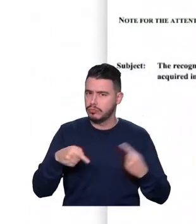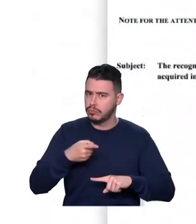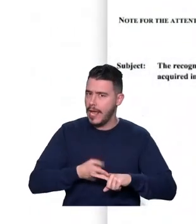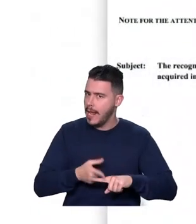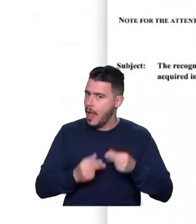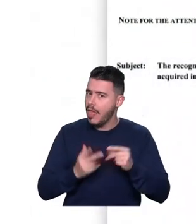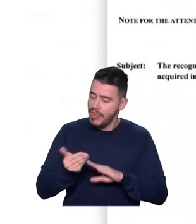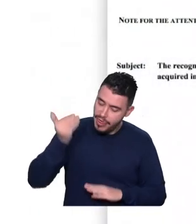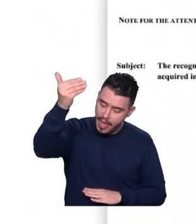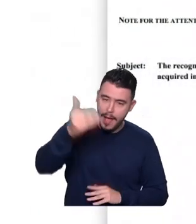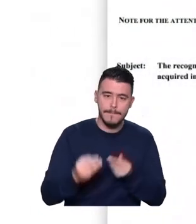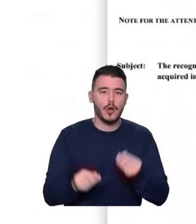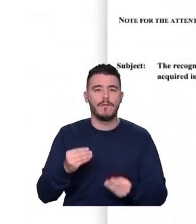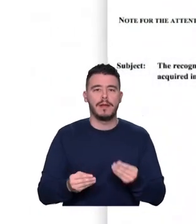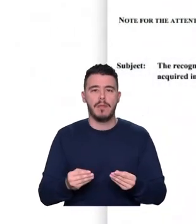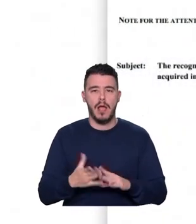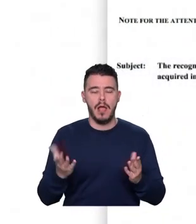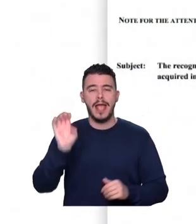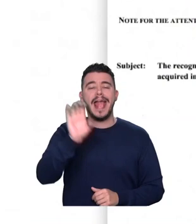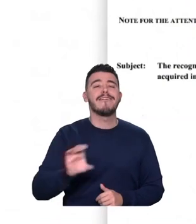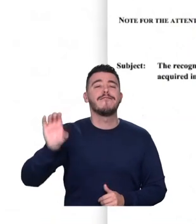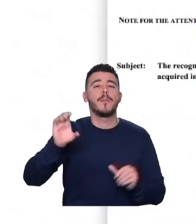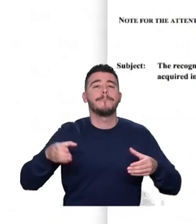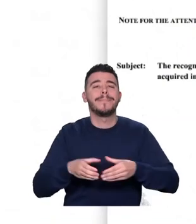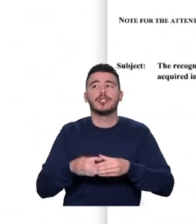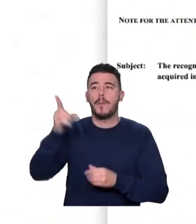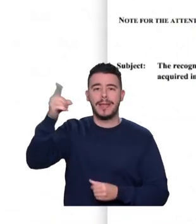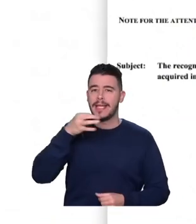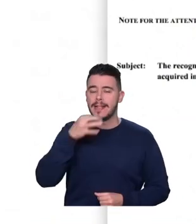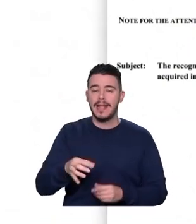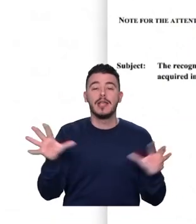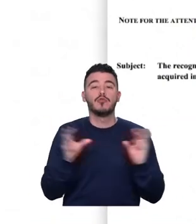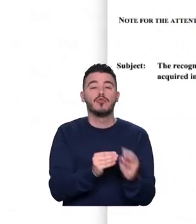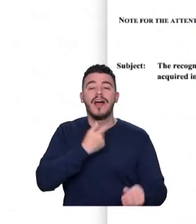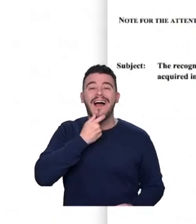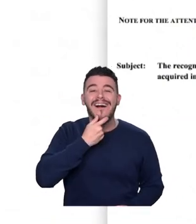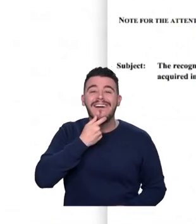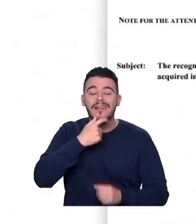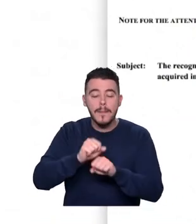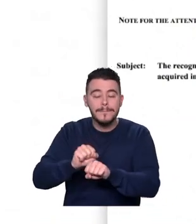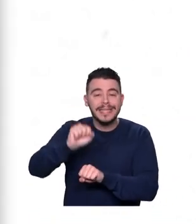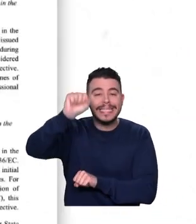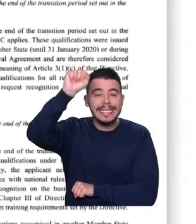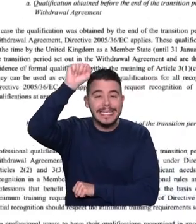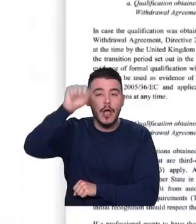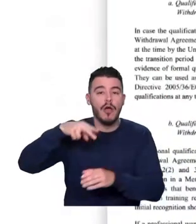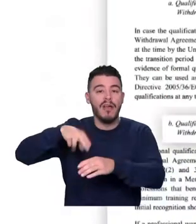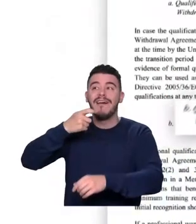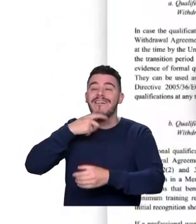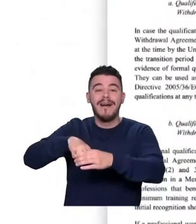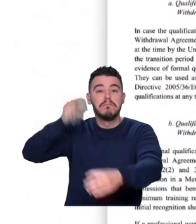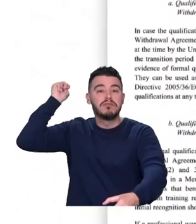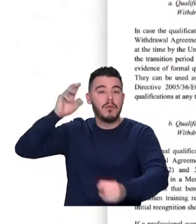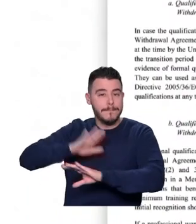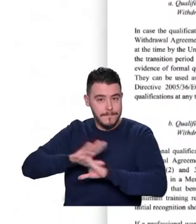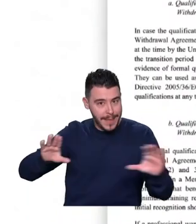σχεδιασμούς του Υπουργείου Παιδείας είναι αυτή η αγκύκλειος της Κομισιόν που αναφέρει ρητά ότι η αναγνώριση βρετανικού πτυχίου τομεακού επαγγέλματος μετά τον Brexit είναι εφικτή, αλλά μόνο